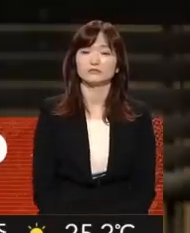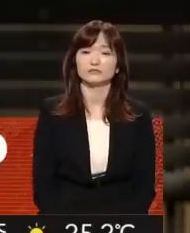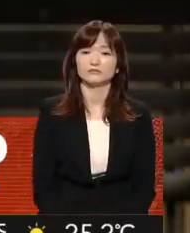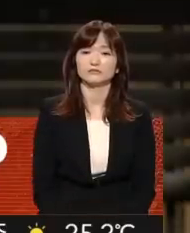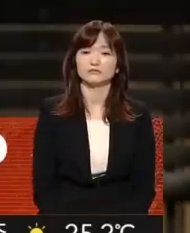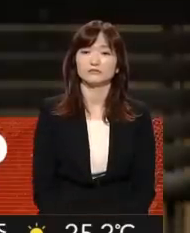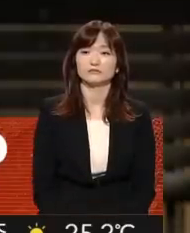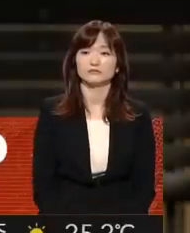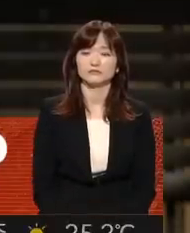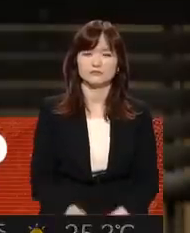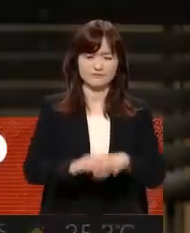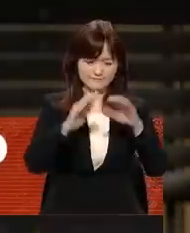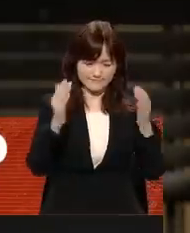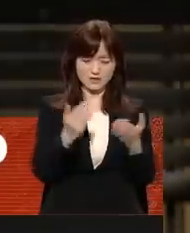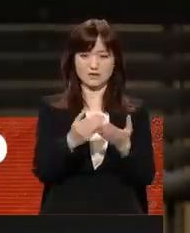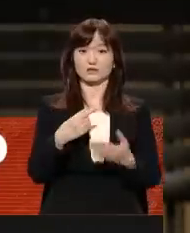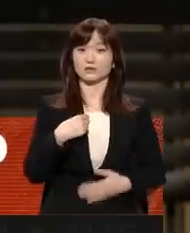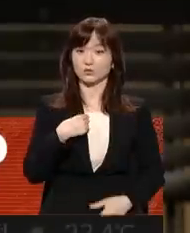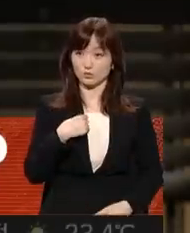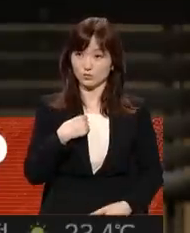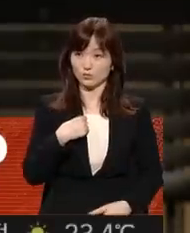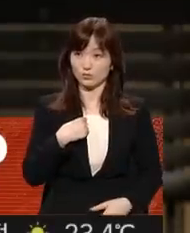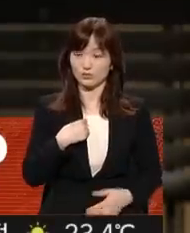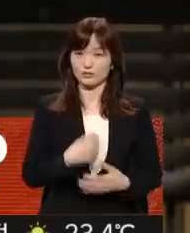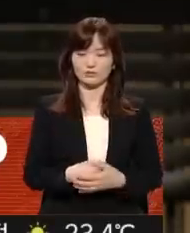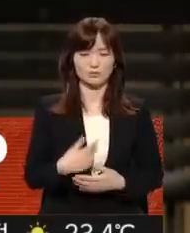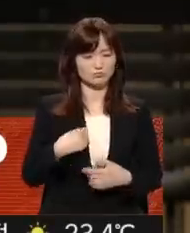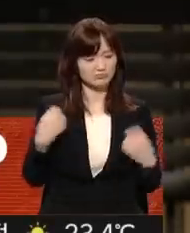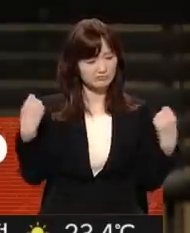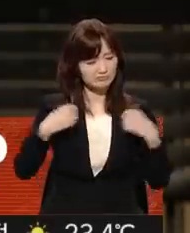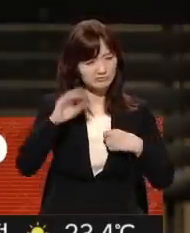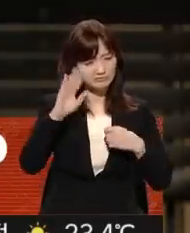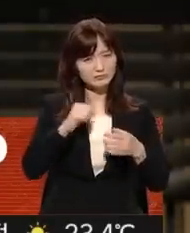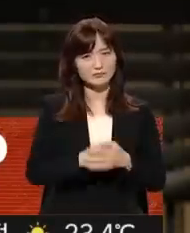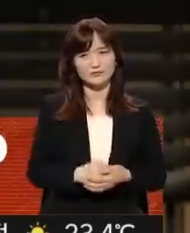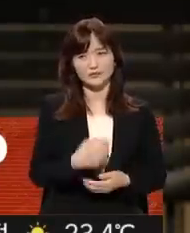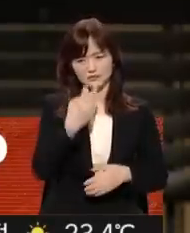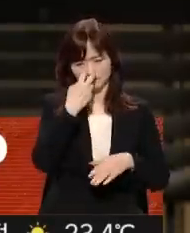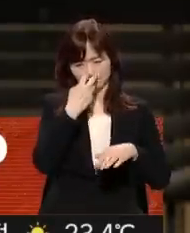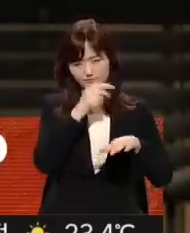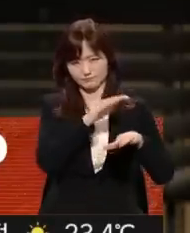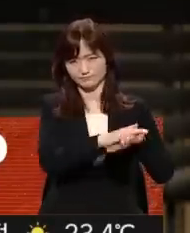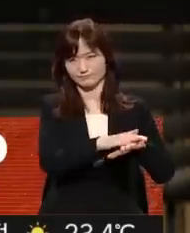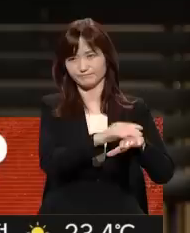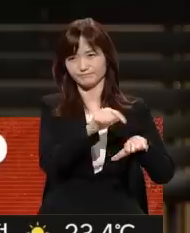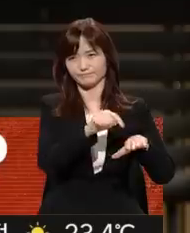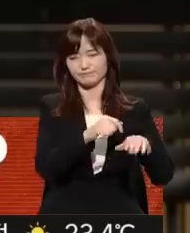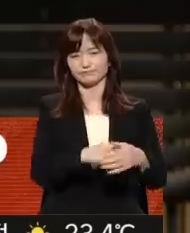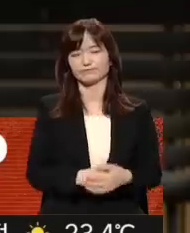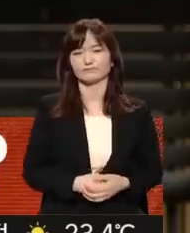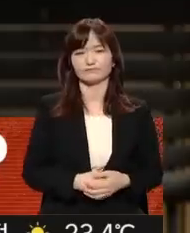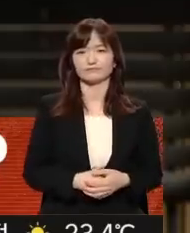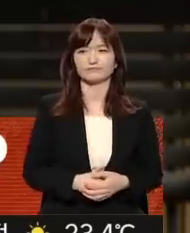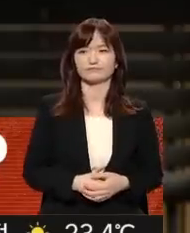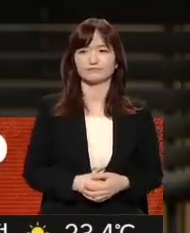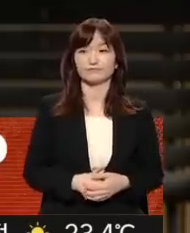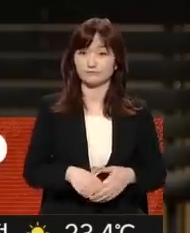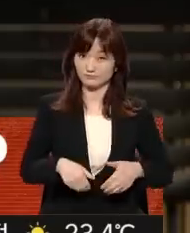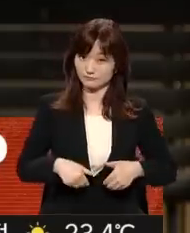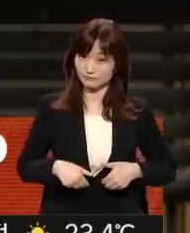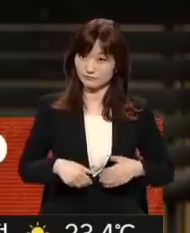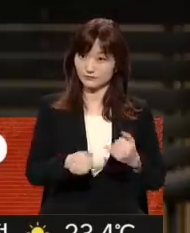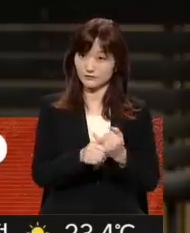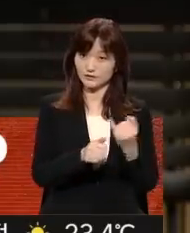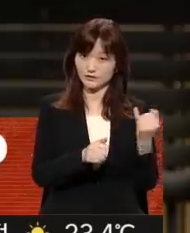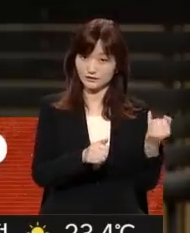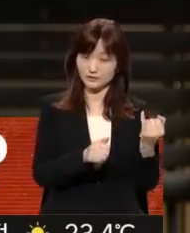것처럼 모든 옷이나 이런 것들을 그냥 입지 않으면서도 계속 보관하는 게 저장 강박증, 강박 장애 같은 거예요. 필요하다면 아내랑